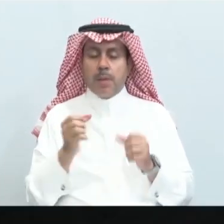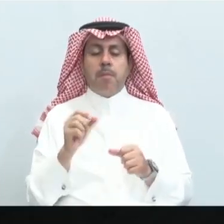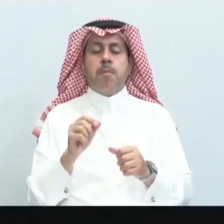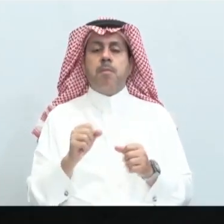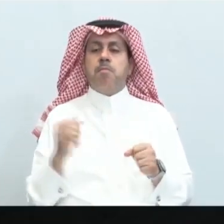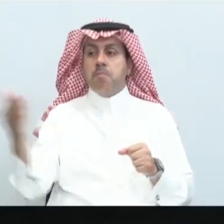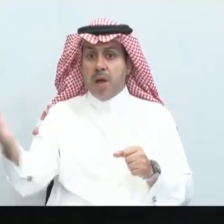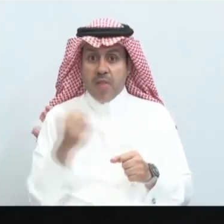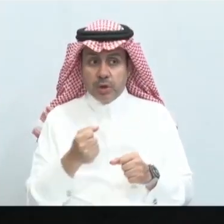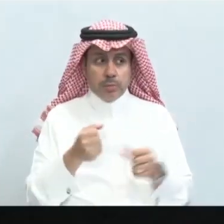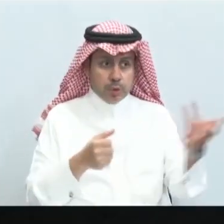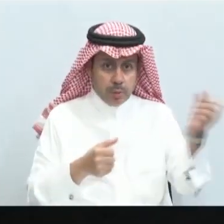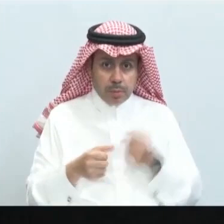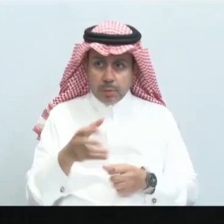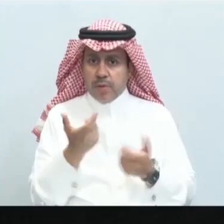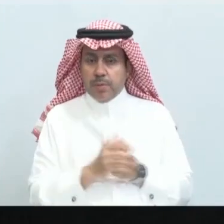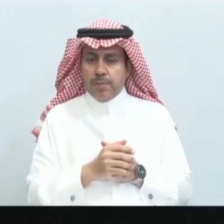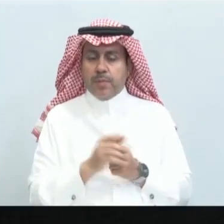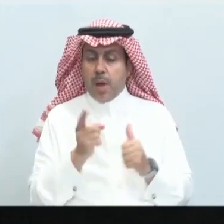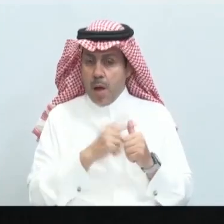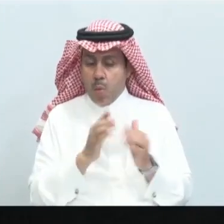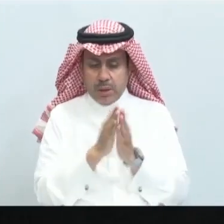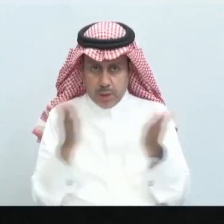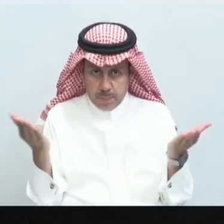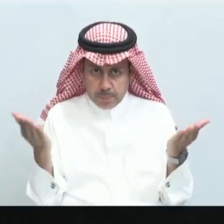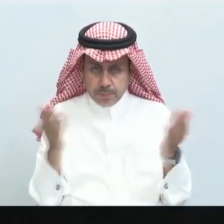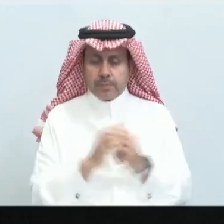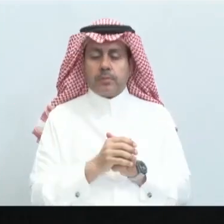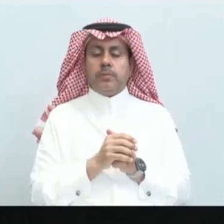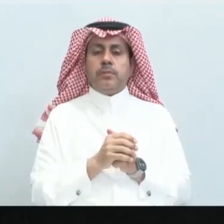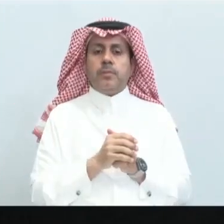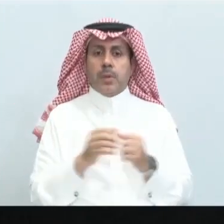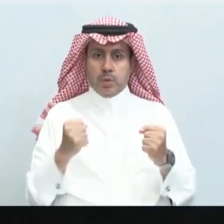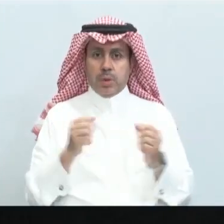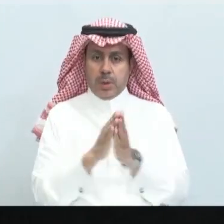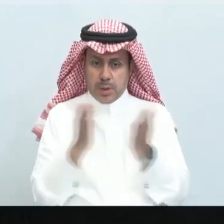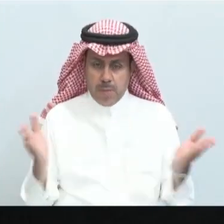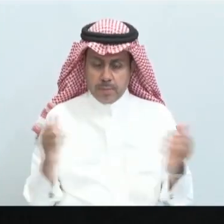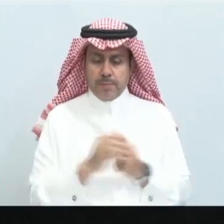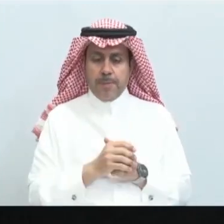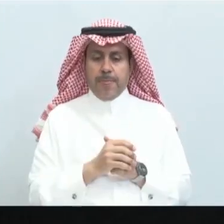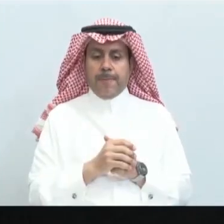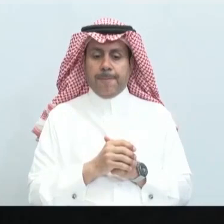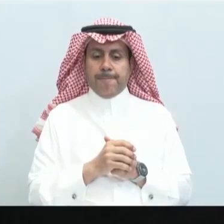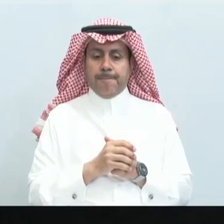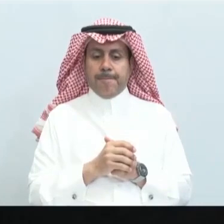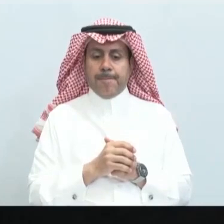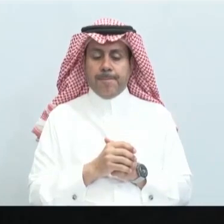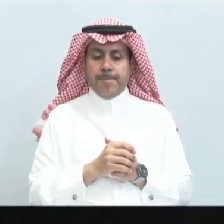نعم احسنتم الكتاب المقرر كتاب الماده المقرر وايضا جميع الادوات احضر جميع